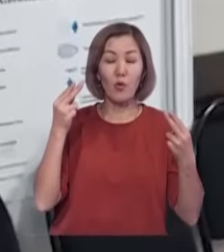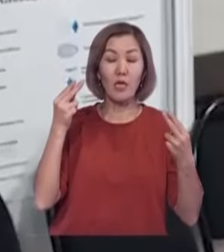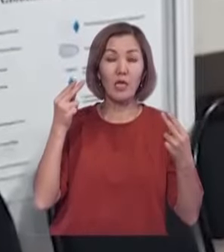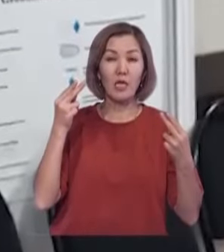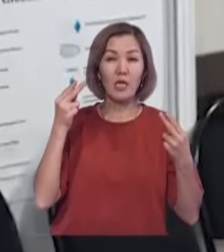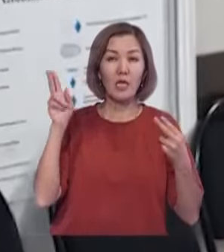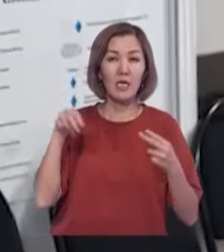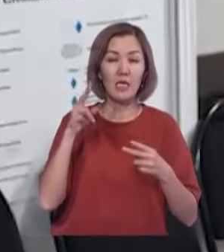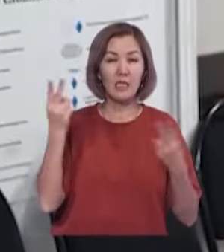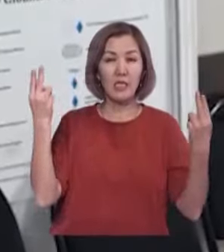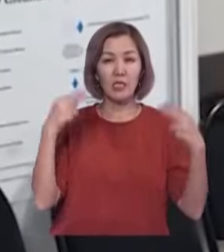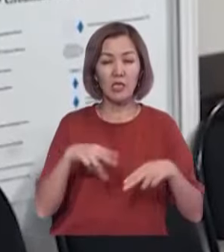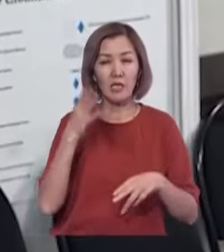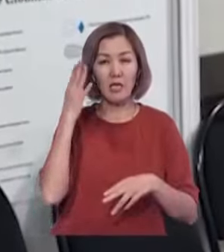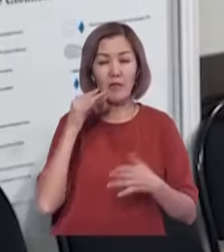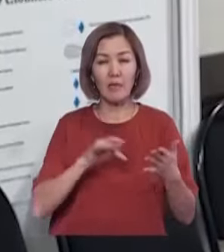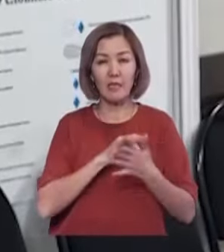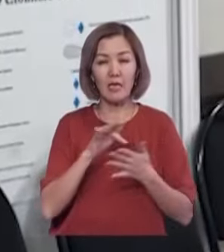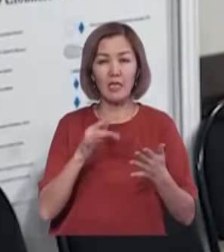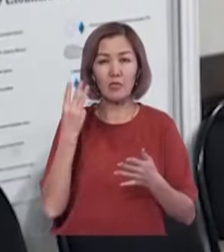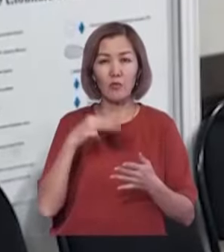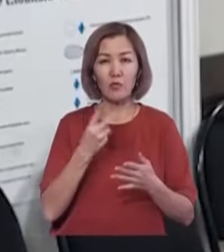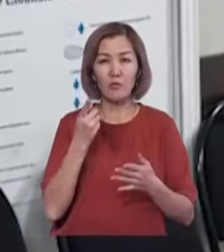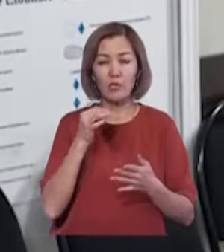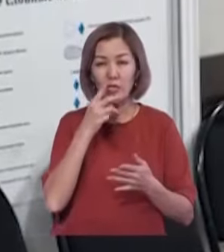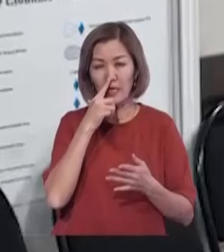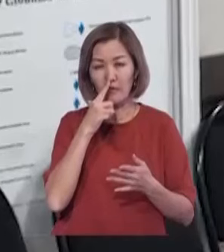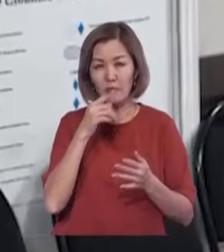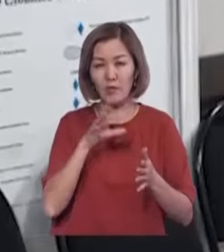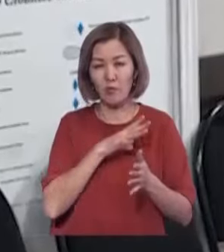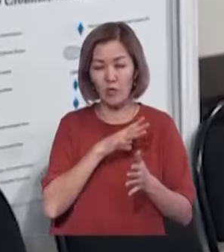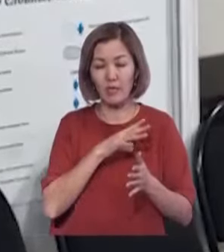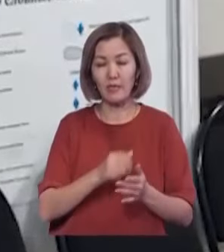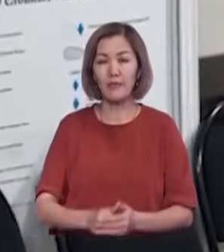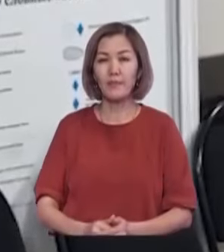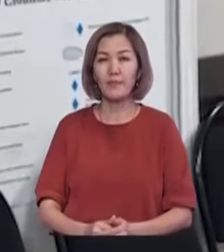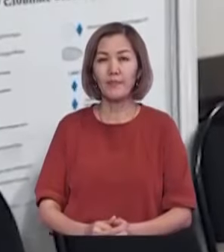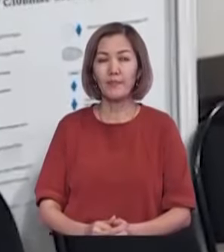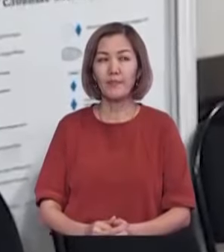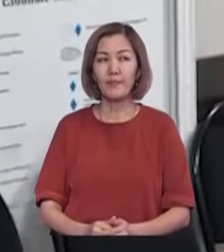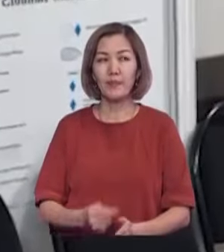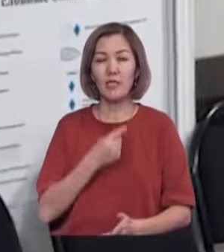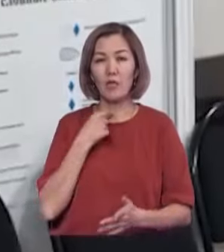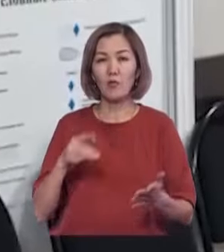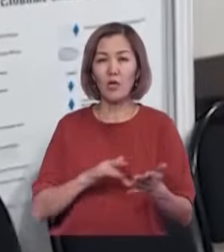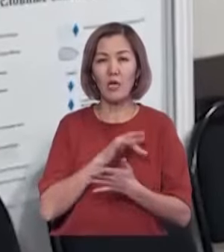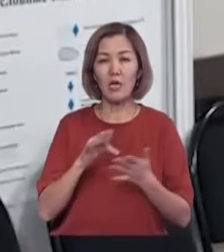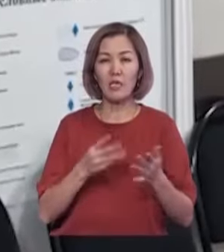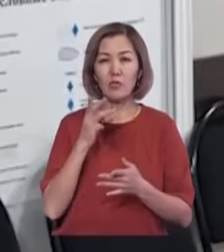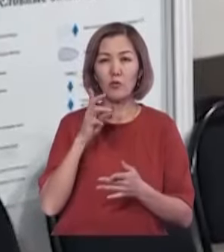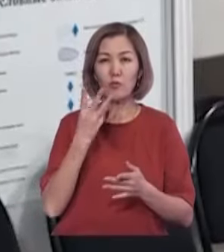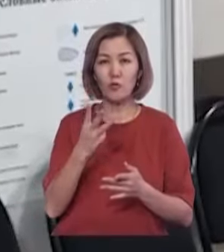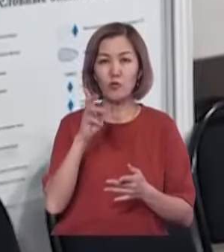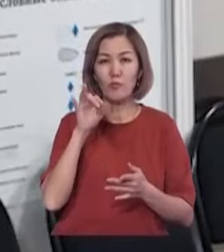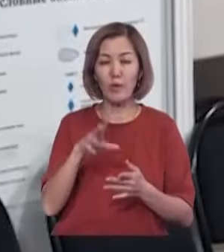қаласынан оңтүстік бағытта 31 шақырым қашықта орын алды. Талдықорған қаласында 3 бар